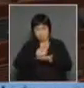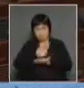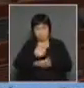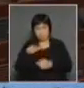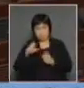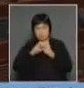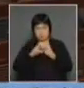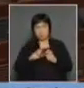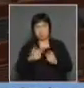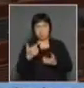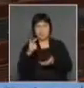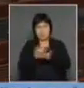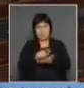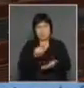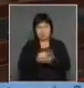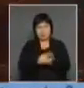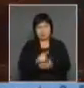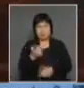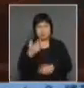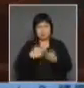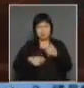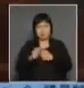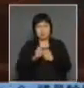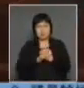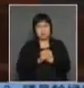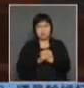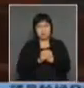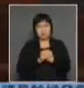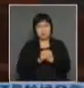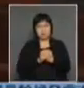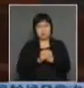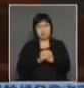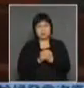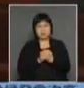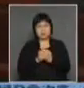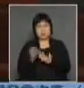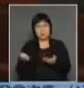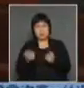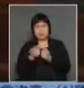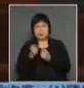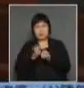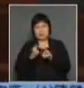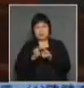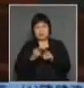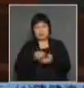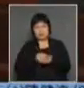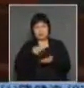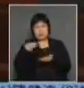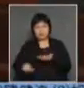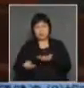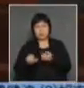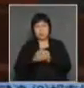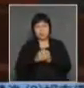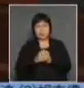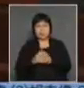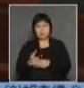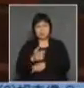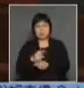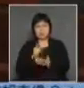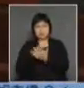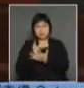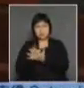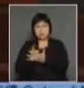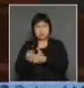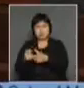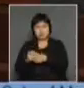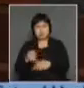通賣嗰啲客仔嘅資料俾嗰啲市場推廣商，我哋有議員